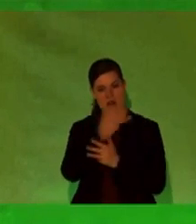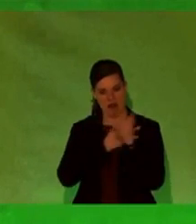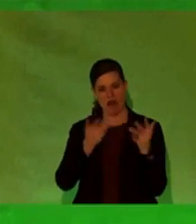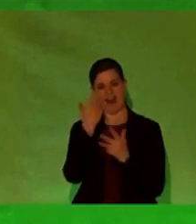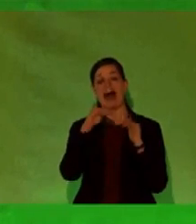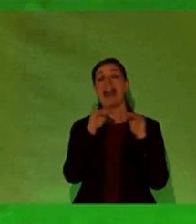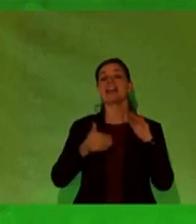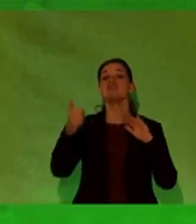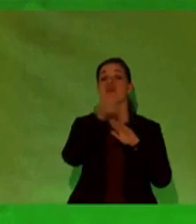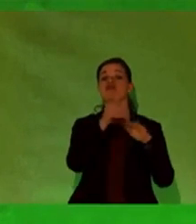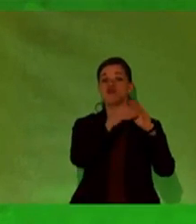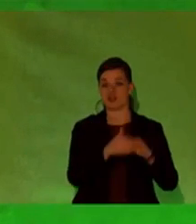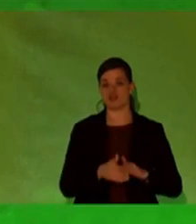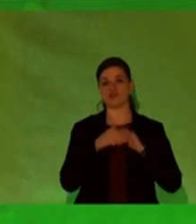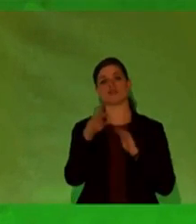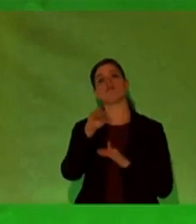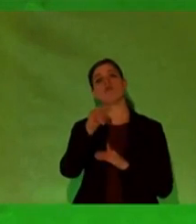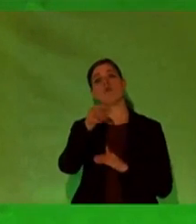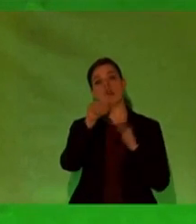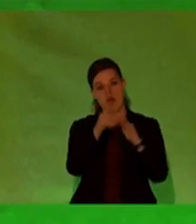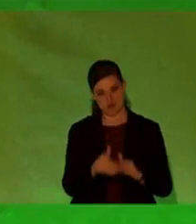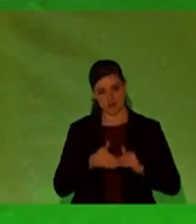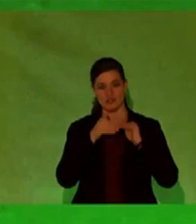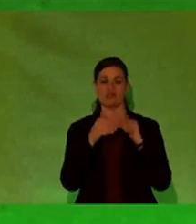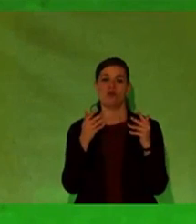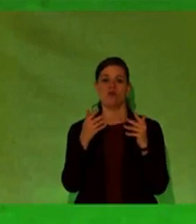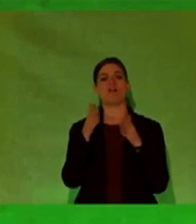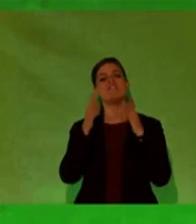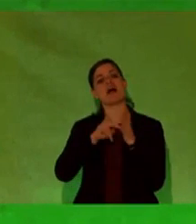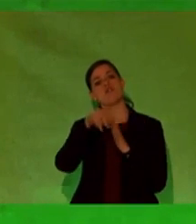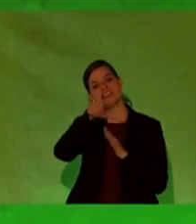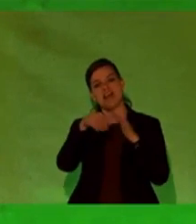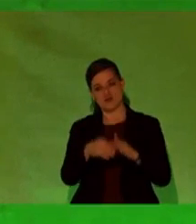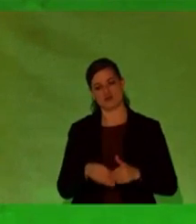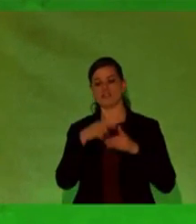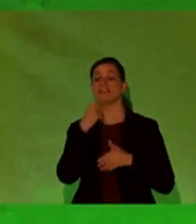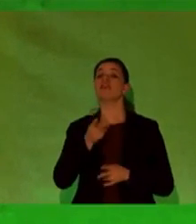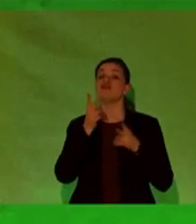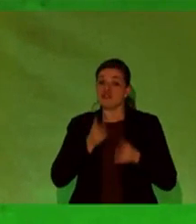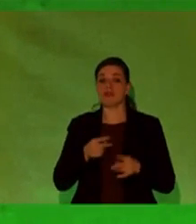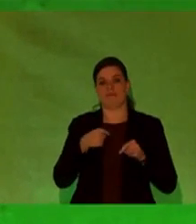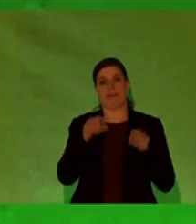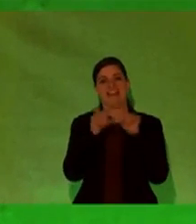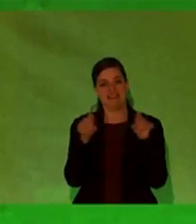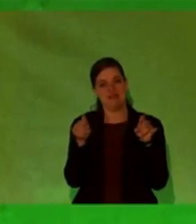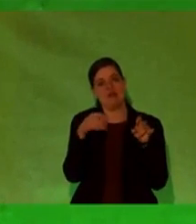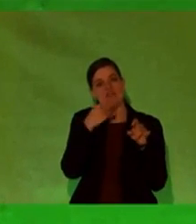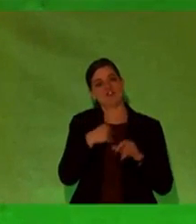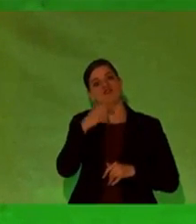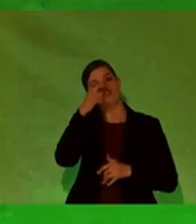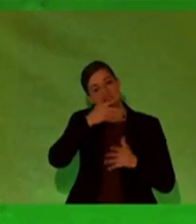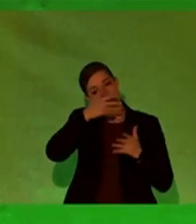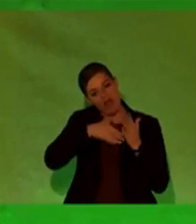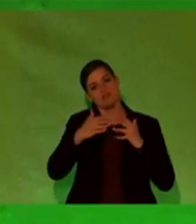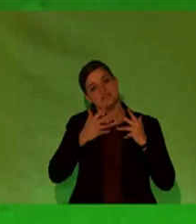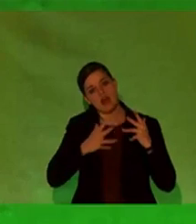des Landesvorstands, mit Unterstützung von Mona, mit Unterstützung auch der Fachpolitiker gesagt, genau, wir wollen dieses Thema ernsthaft lang und